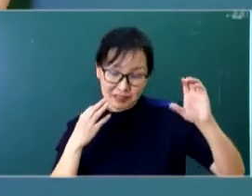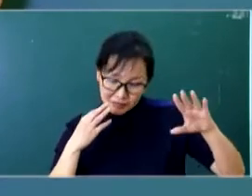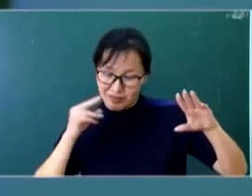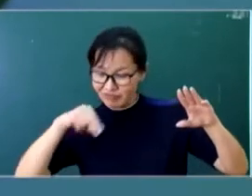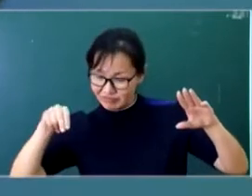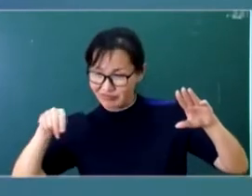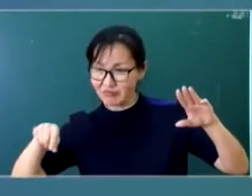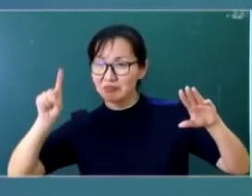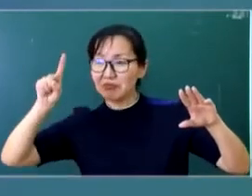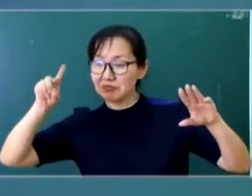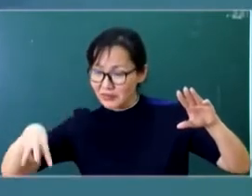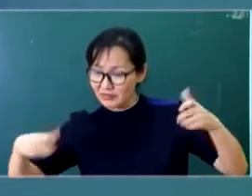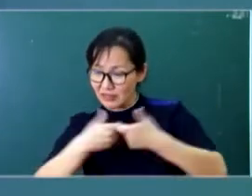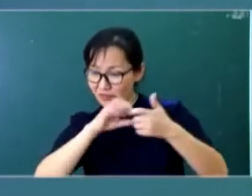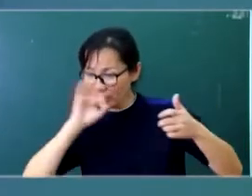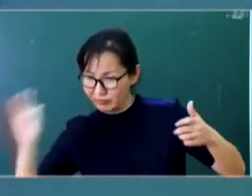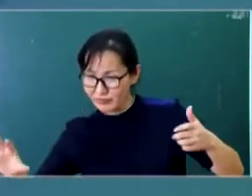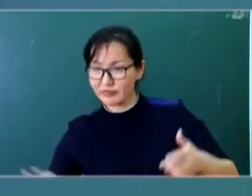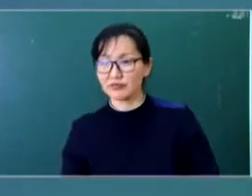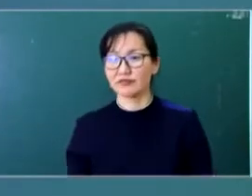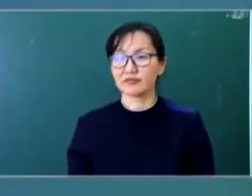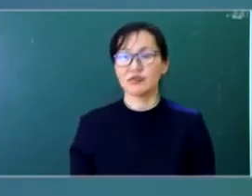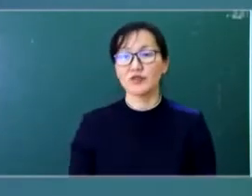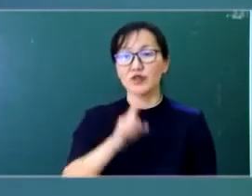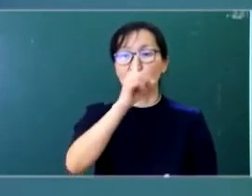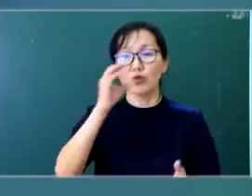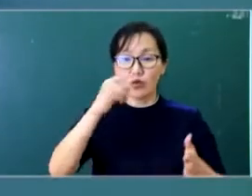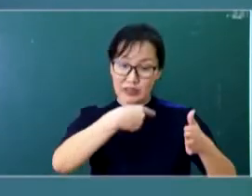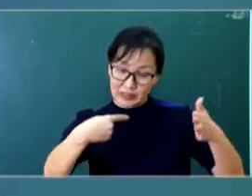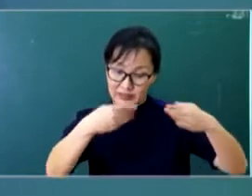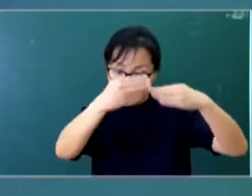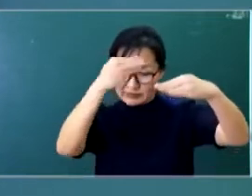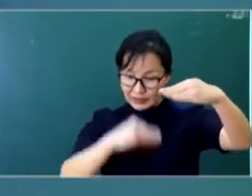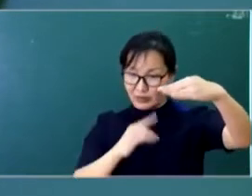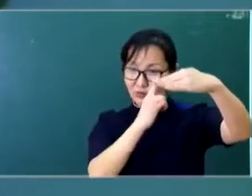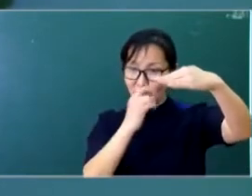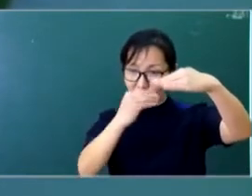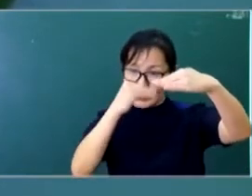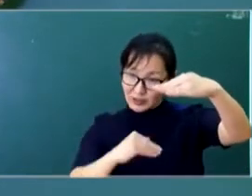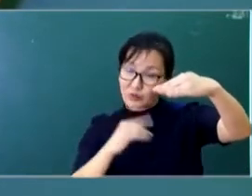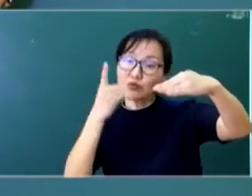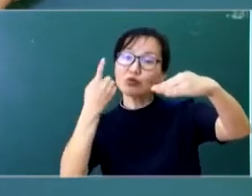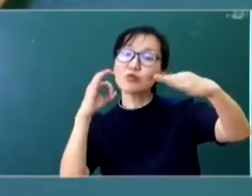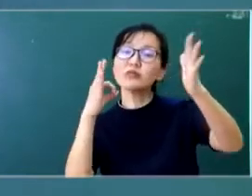Тэгвэл 1 бүхэл 100-ийн 28 метр.